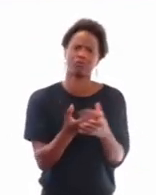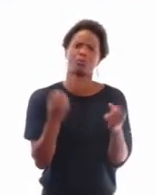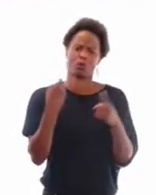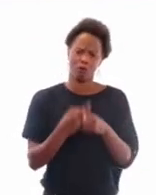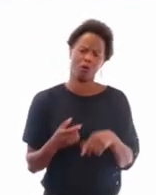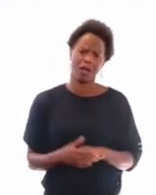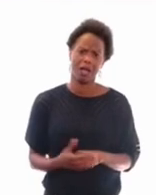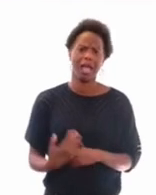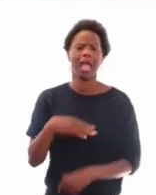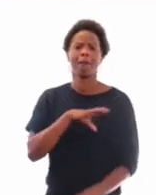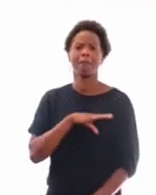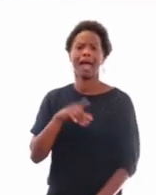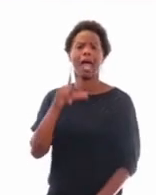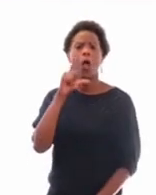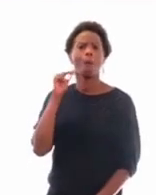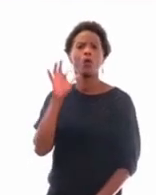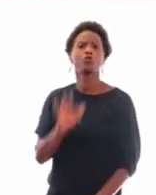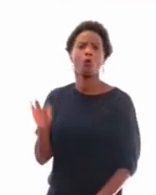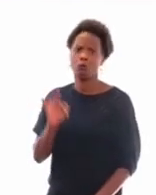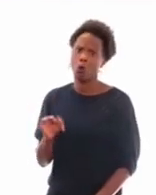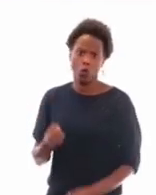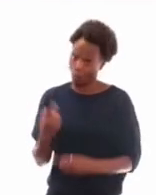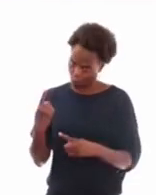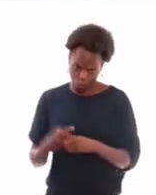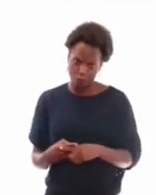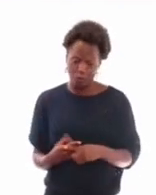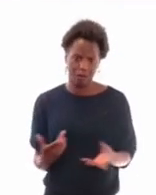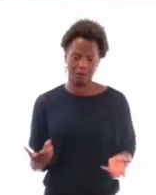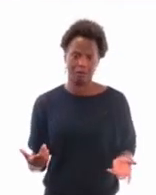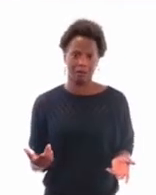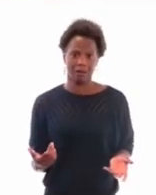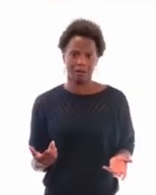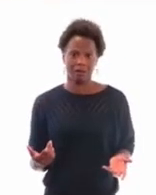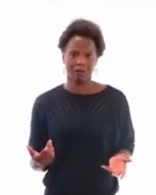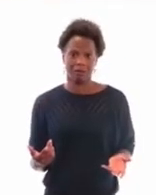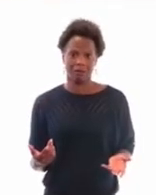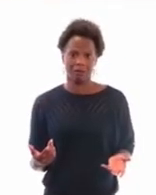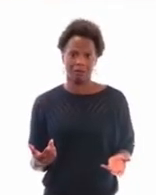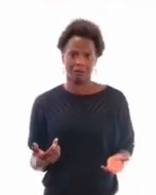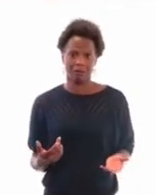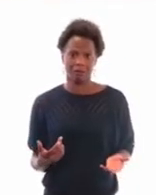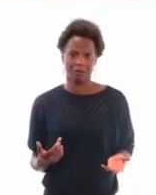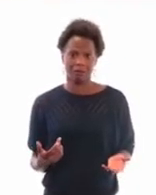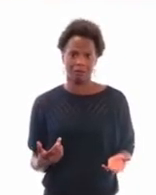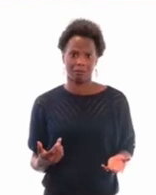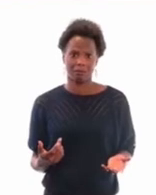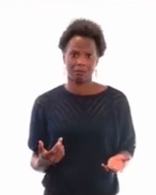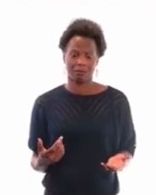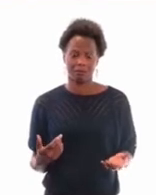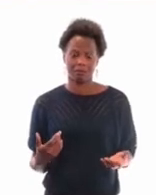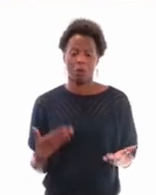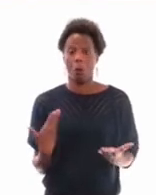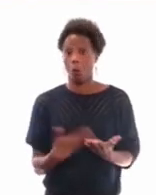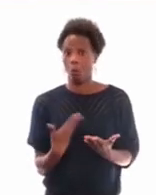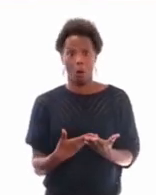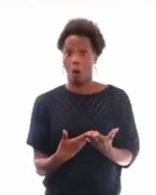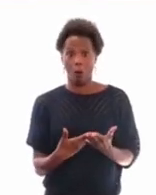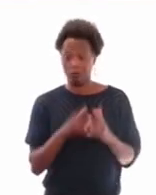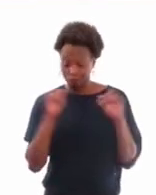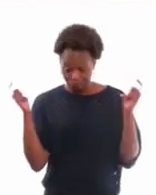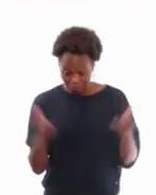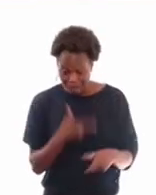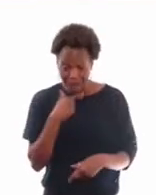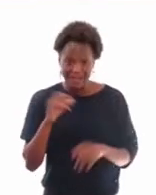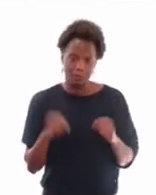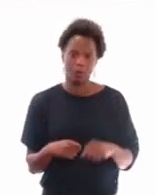voix de Nicolas Florian à plusieurs reprises, et c'est facilement retrouvable. Moi, je voulais pas vous